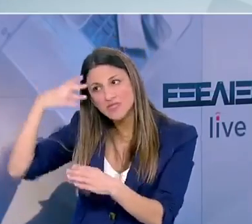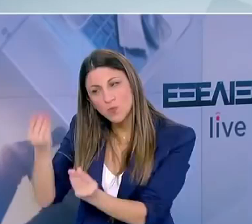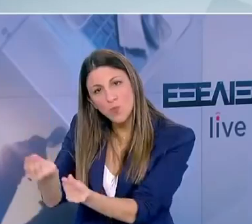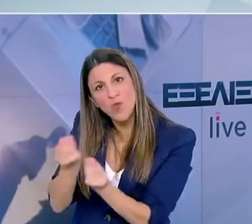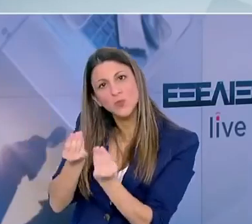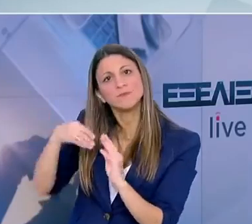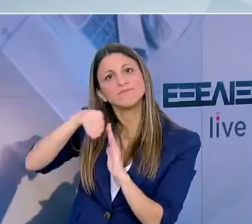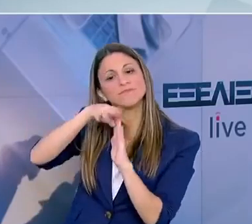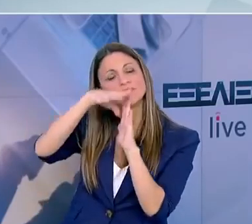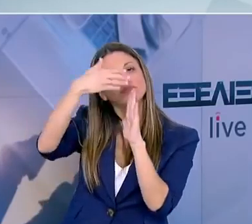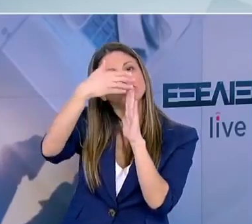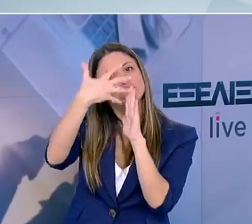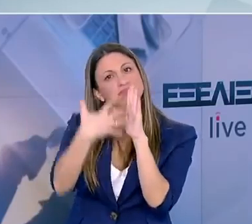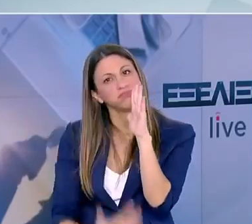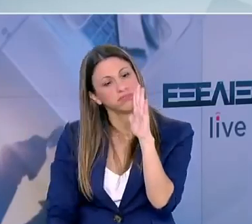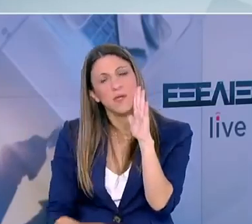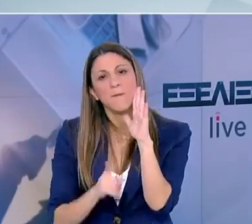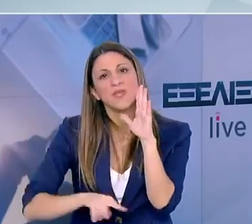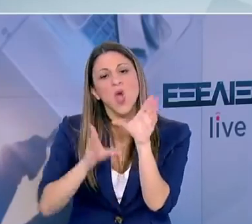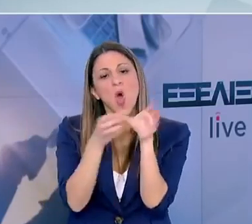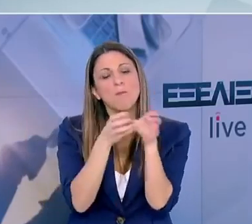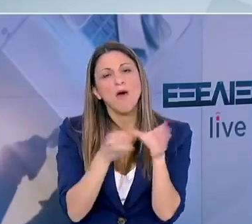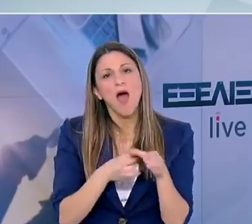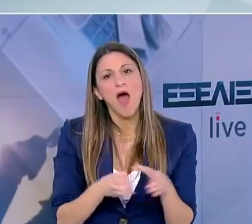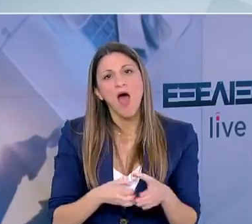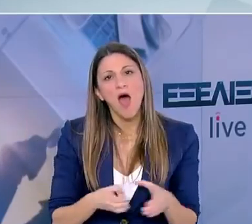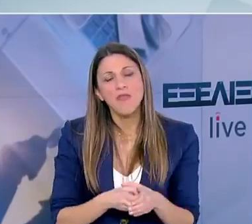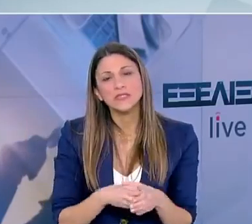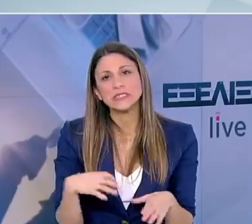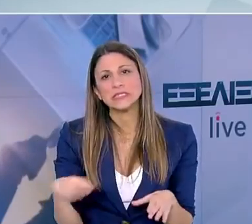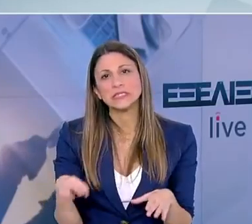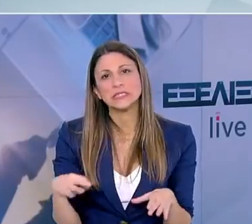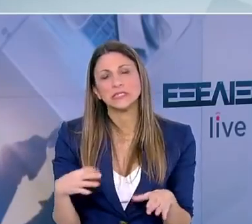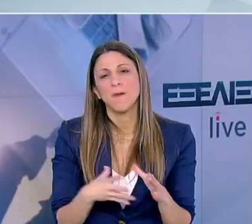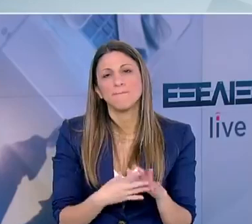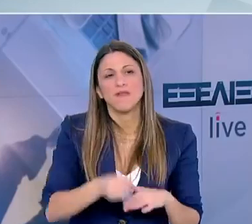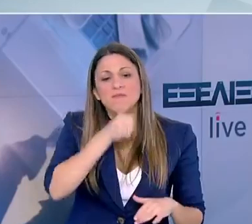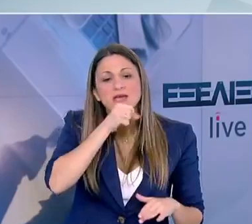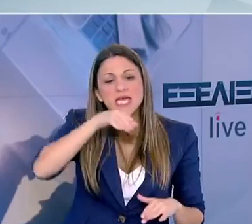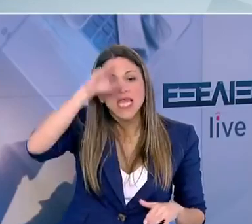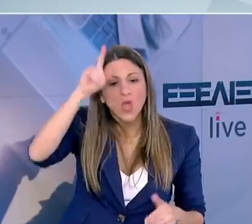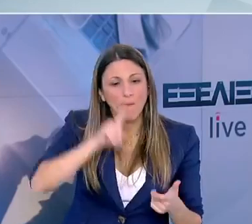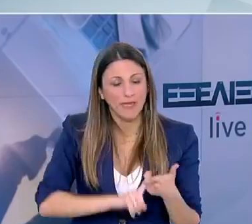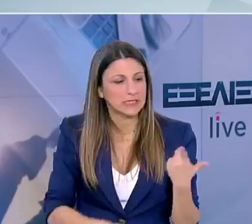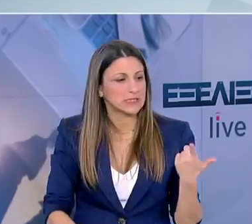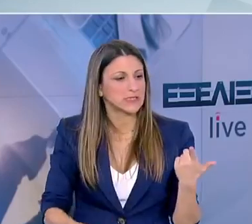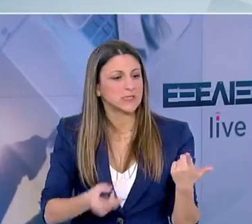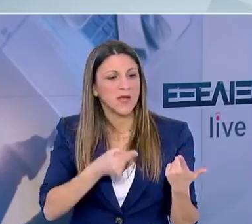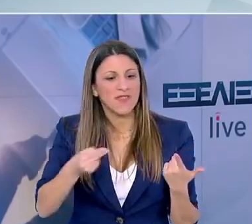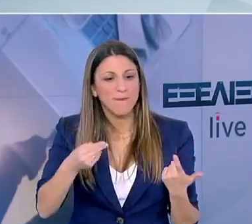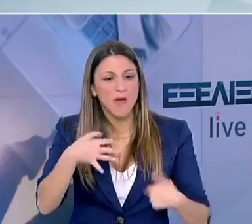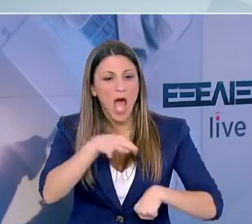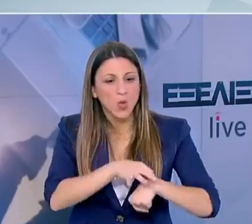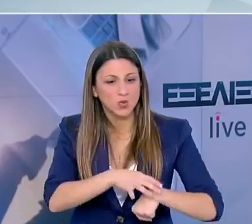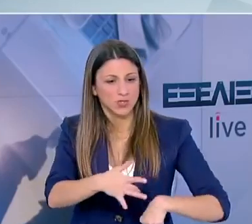λίστα των ομάδων που βρίσκονται σε αυξημένο κίνδυνο με συγκεκριμένα ηλικιακά και νοσολογικά